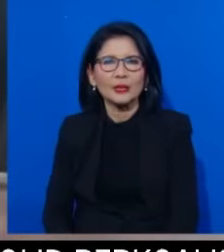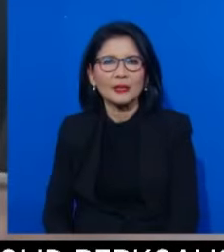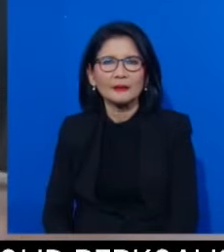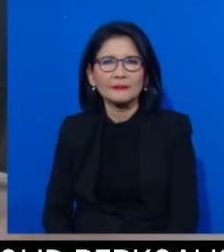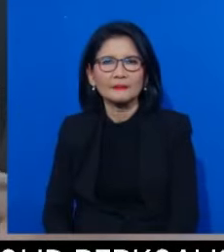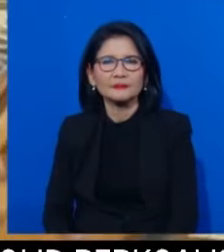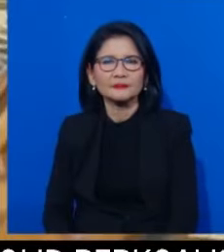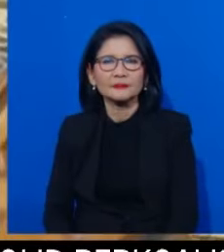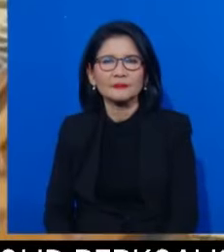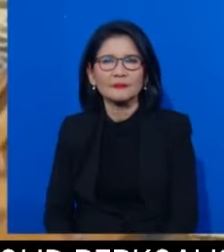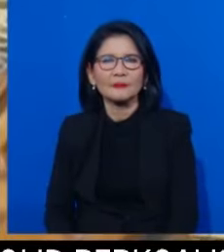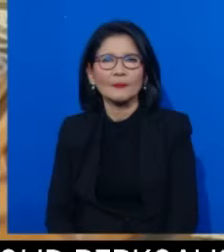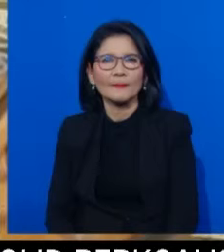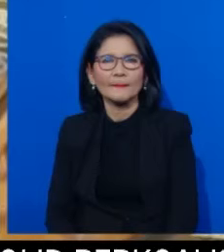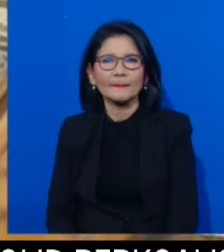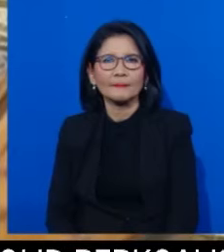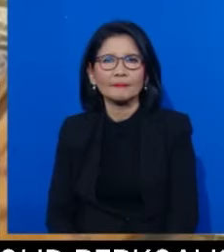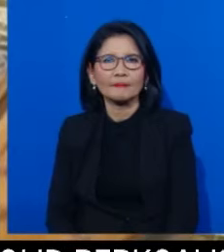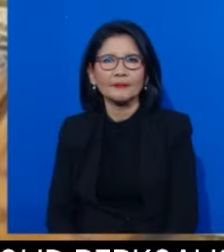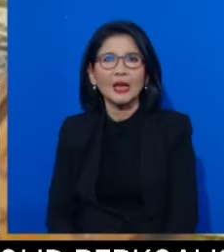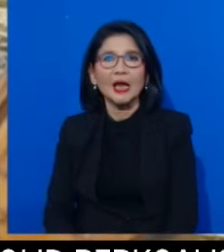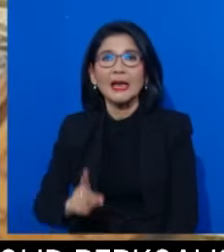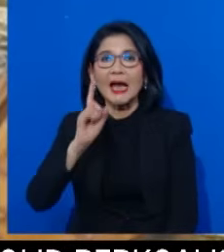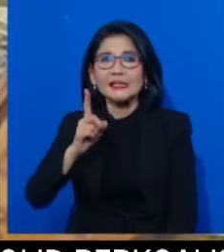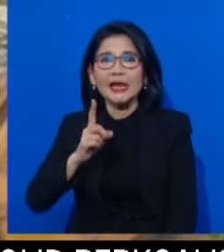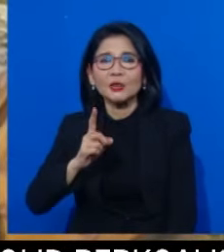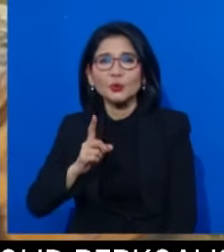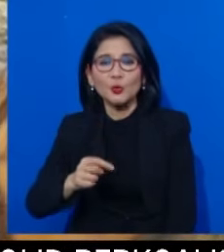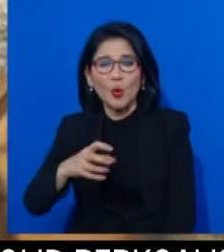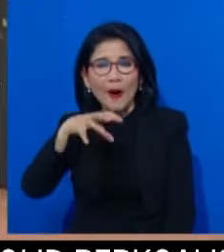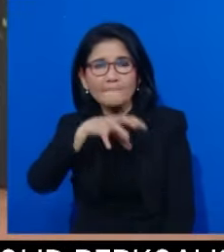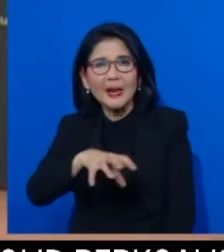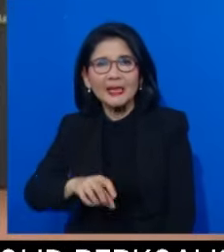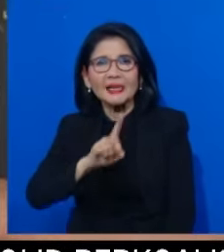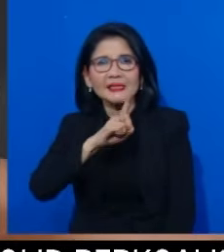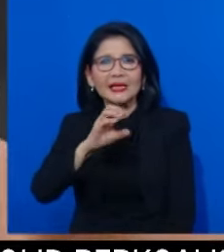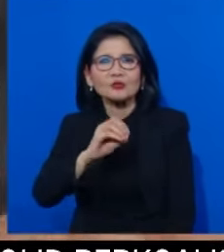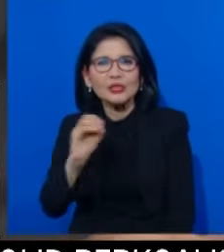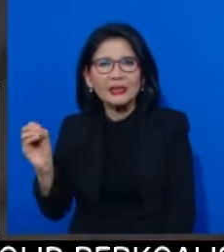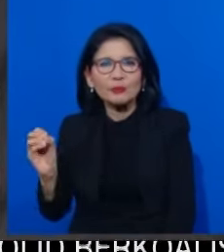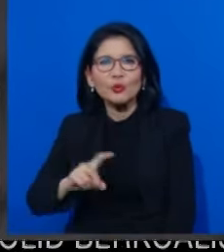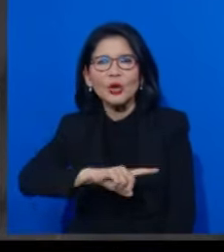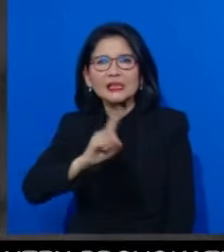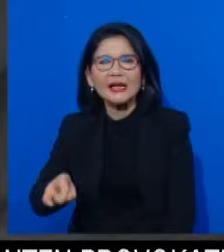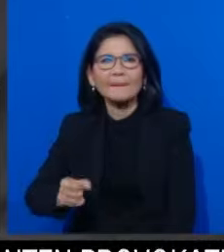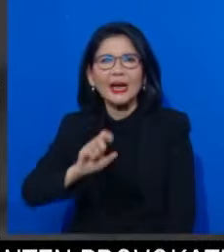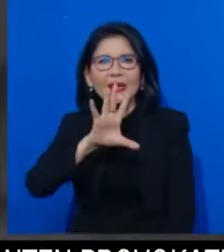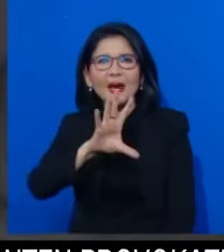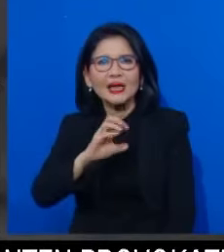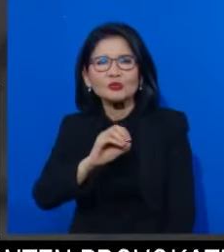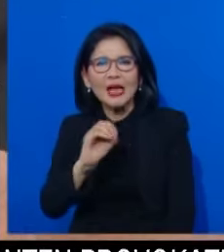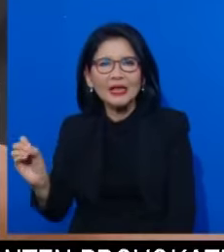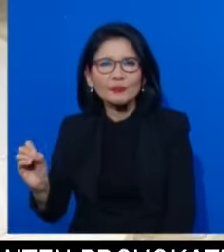ramai di pasaran. Untuk setiap jenis kerajinan berkisar dari harga Rp100.000 hingga